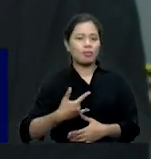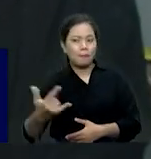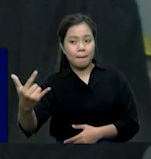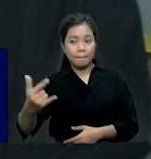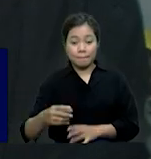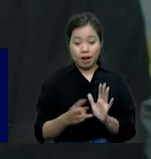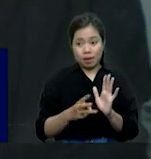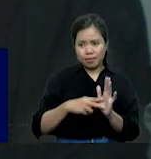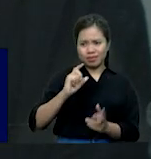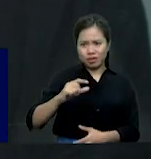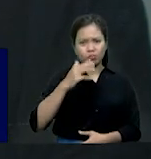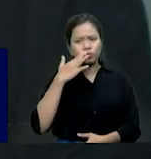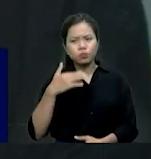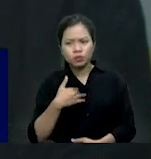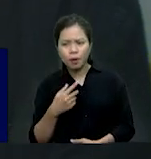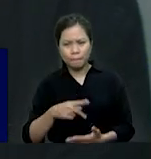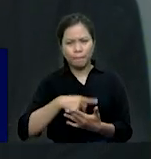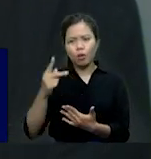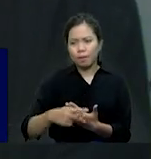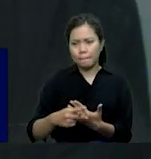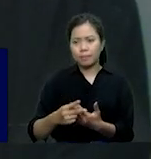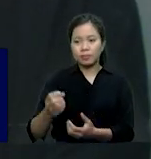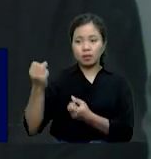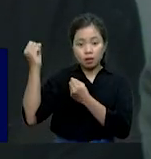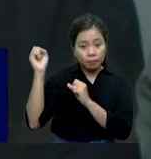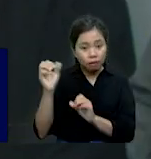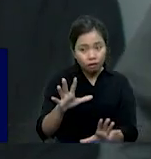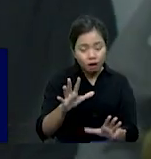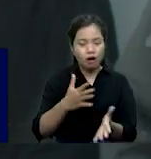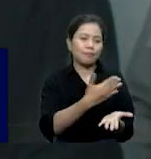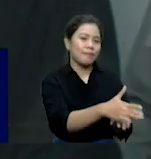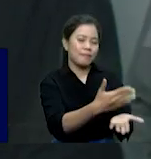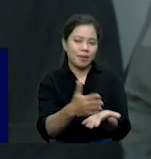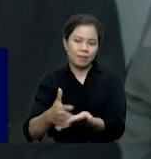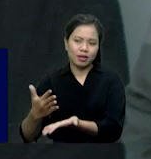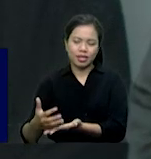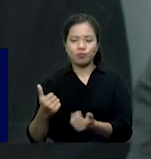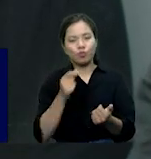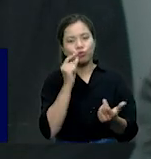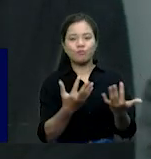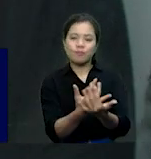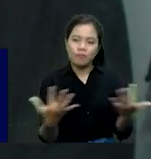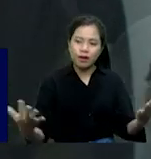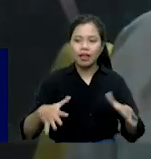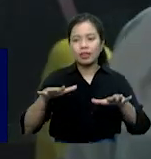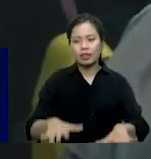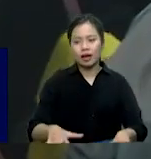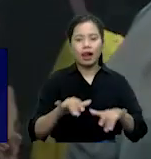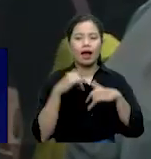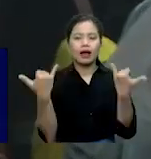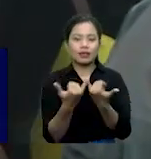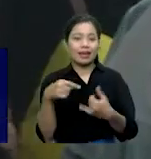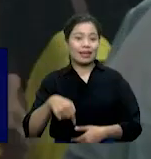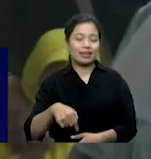berbagi berkah Ramadan yang disalurkan melalui Yapit untuk saudara-saudara kita yang ada di Bantar Gebang. Ini